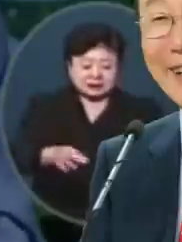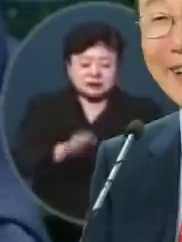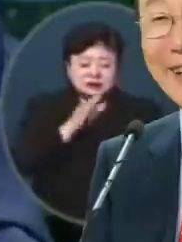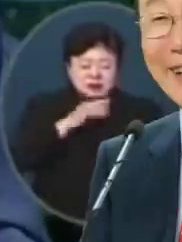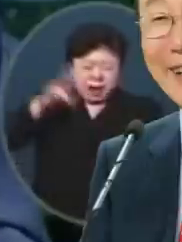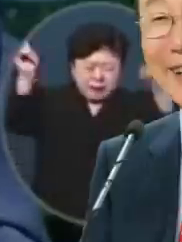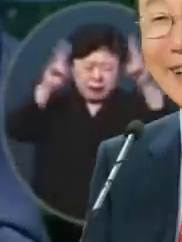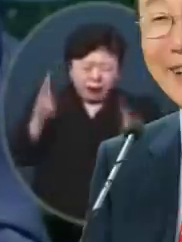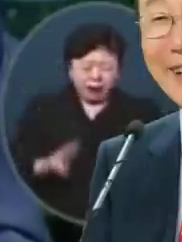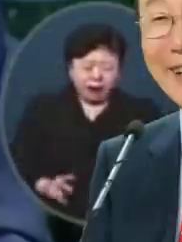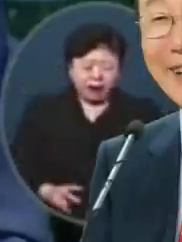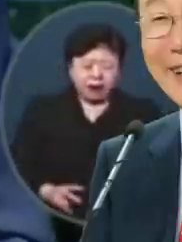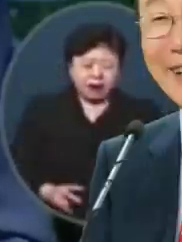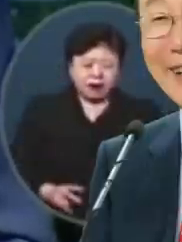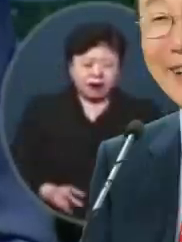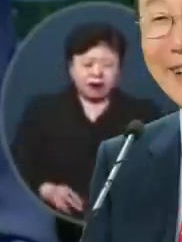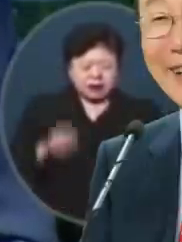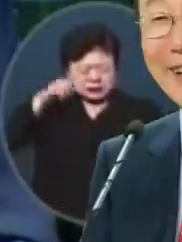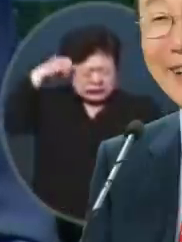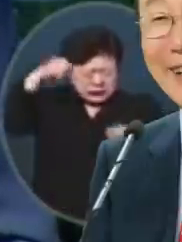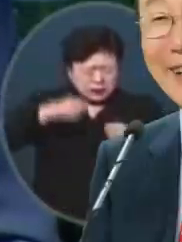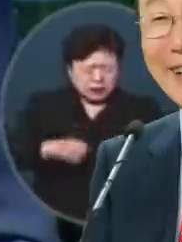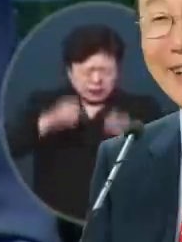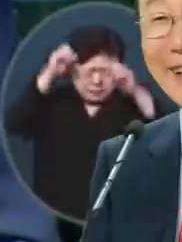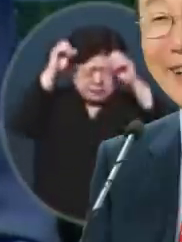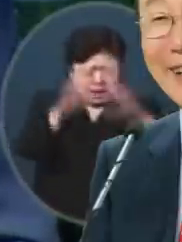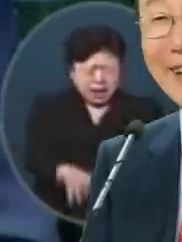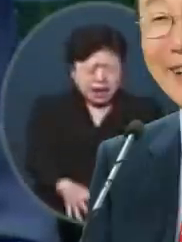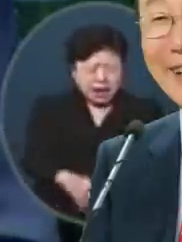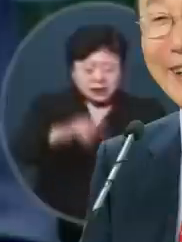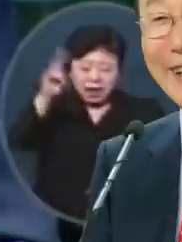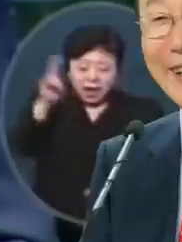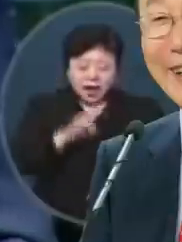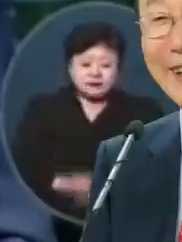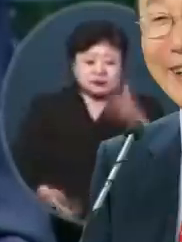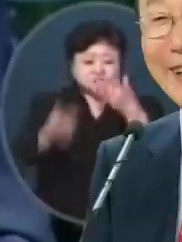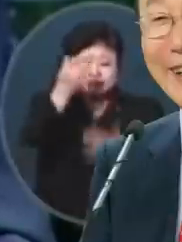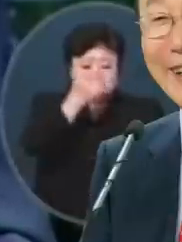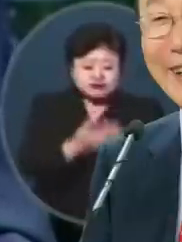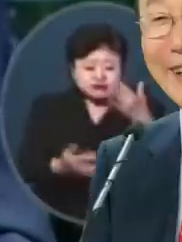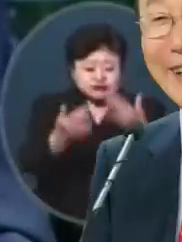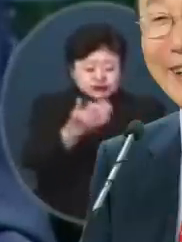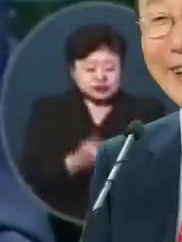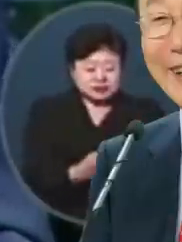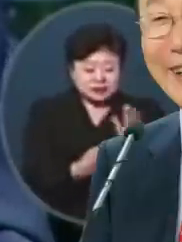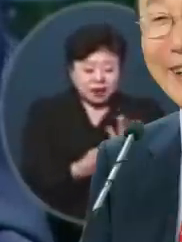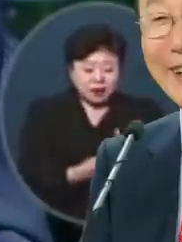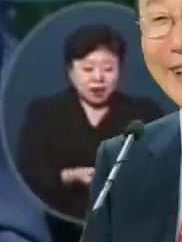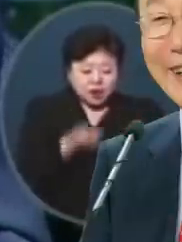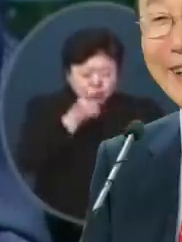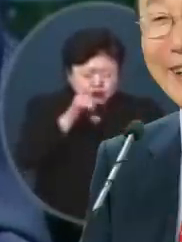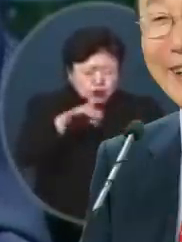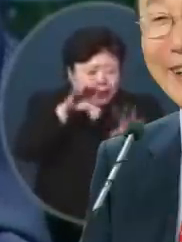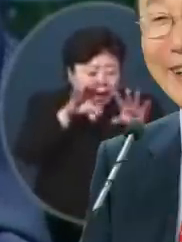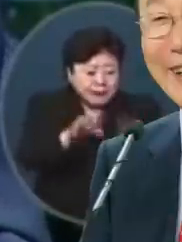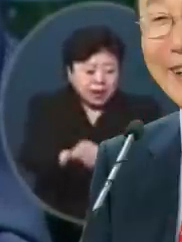벼락이 그 재물을 때리니까 순식간에 다 타버리고 물도 다 말라버리고